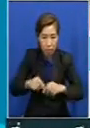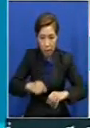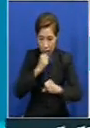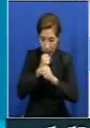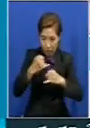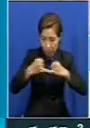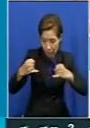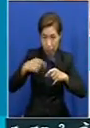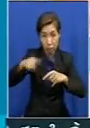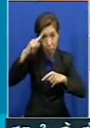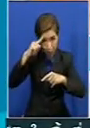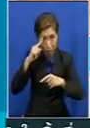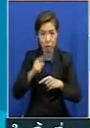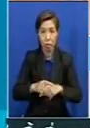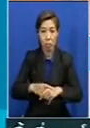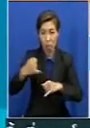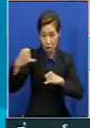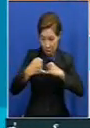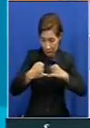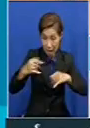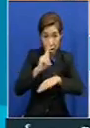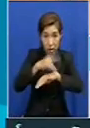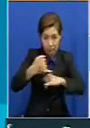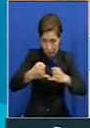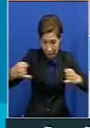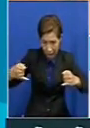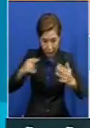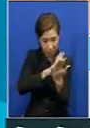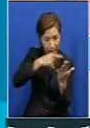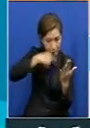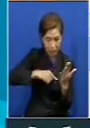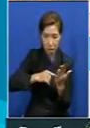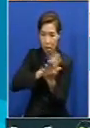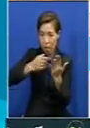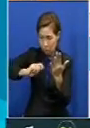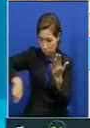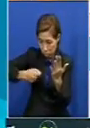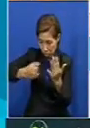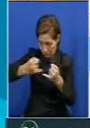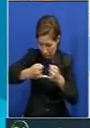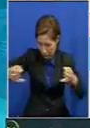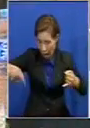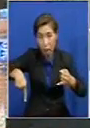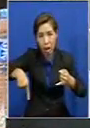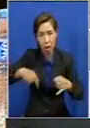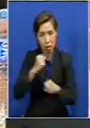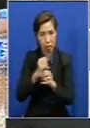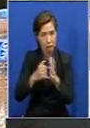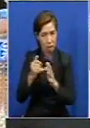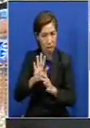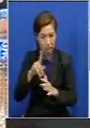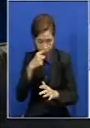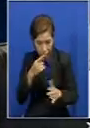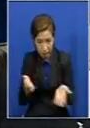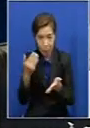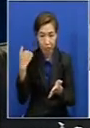ราะว่ากรณีการลากสายข้ามประเทศแบบนี้มันไม่น่าทำกันได้ง่ายๆนะครับแล้วก็มีประเด็นที่พลตำรวจตรีสุภเศษระบุว่า